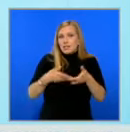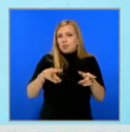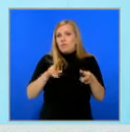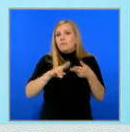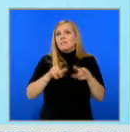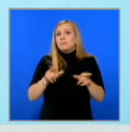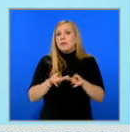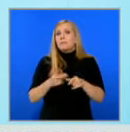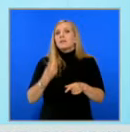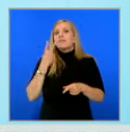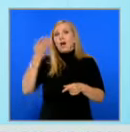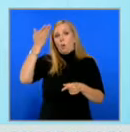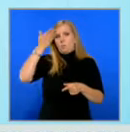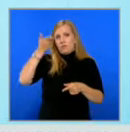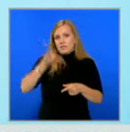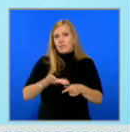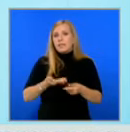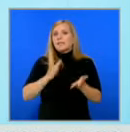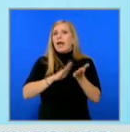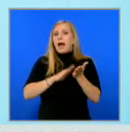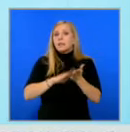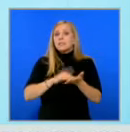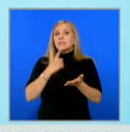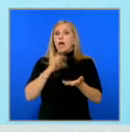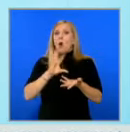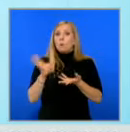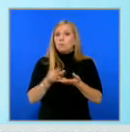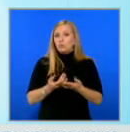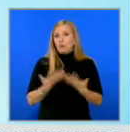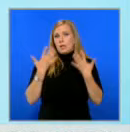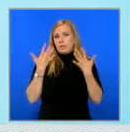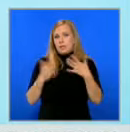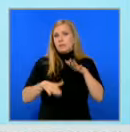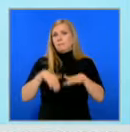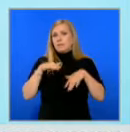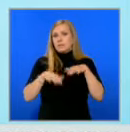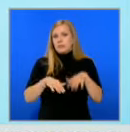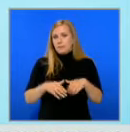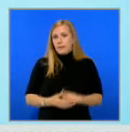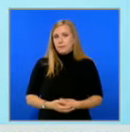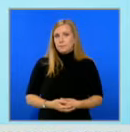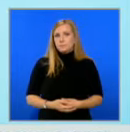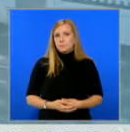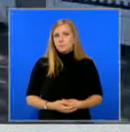обвинителни акта за общо 10 престъпления заявиха от софийската районна